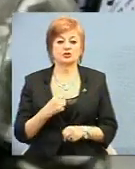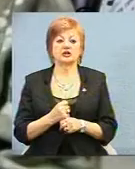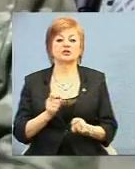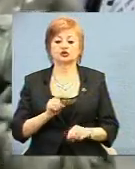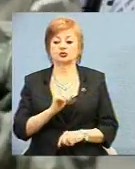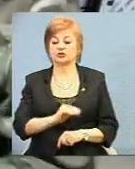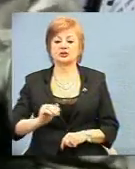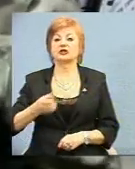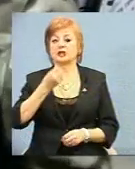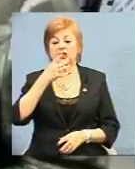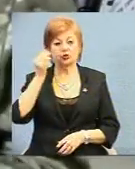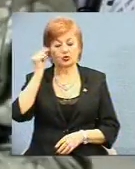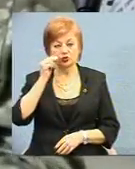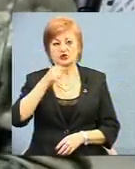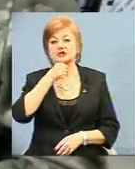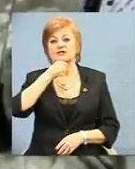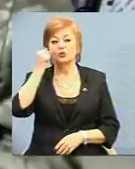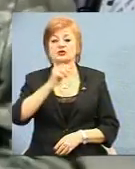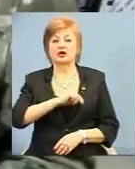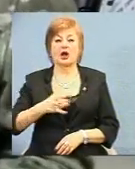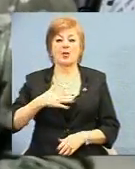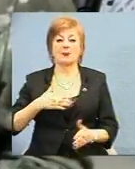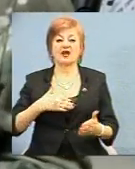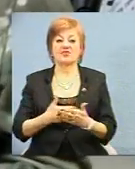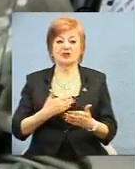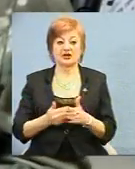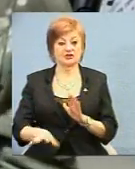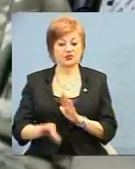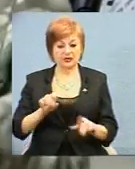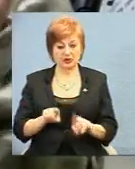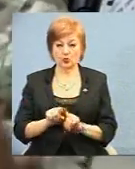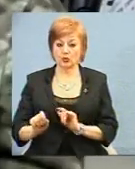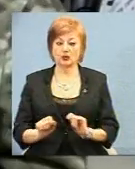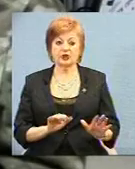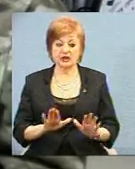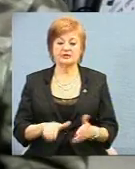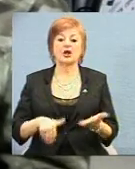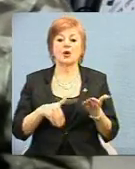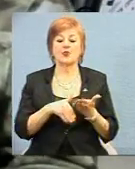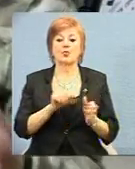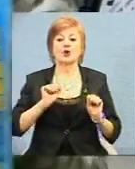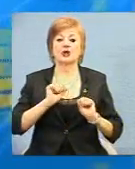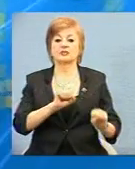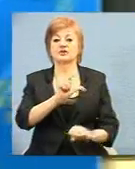вчитися, дорослі працювати. Ми, волонтери, раз ми вибрали для себе таку діяльність – допомагати захисникам.